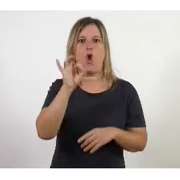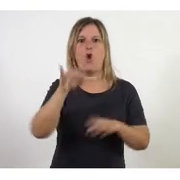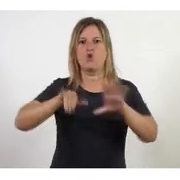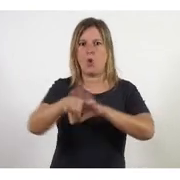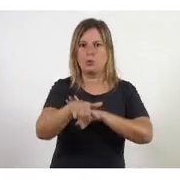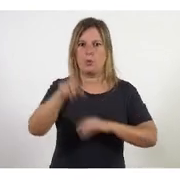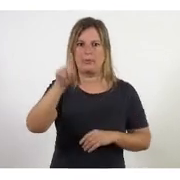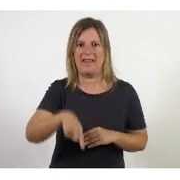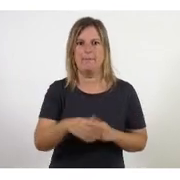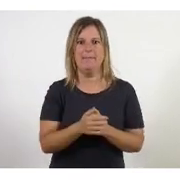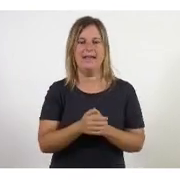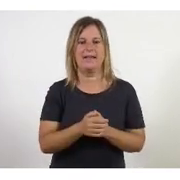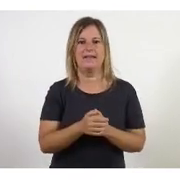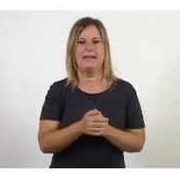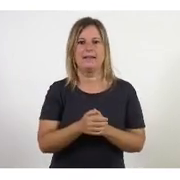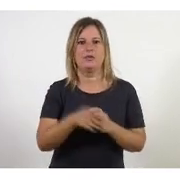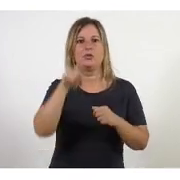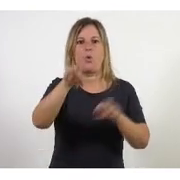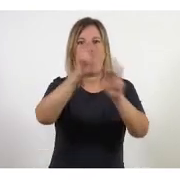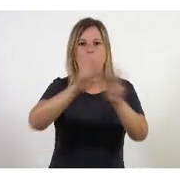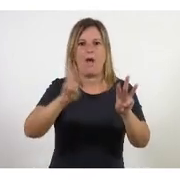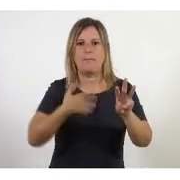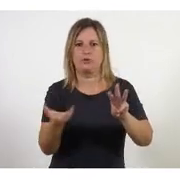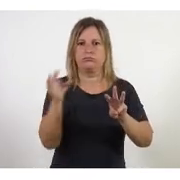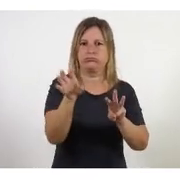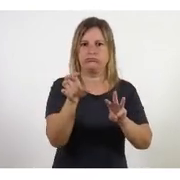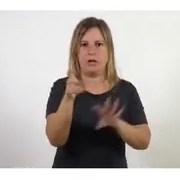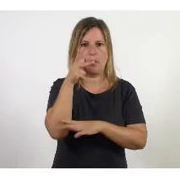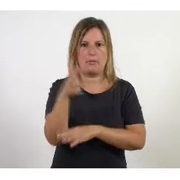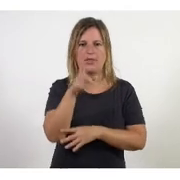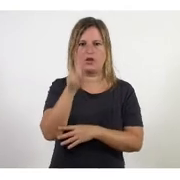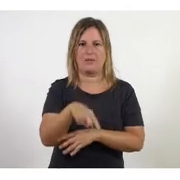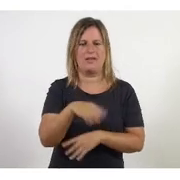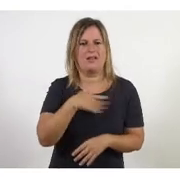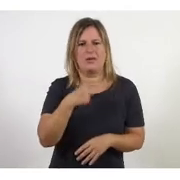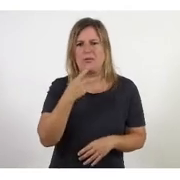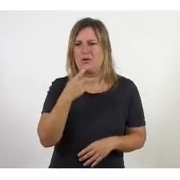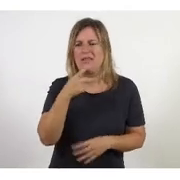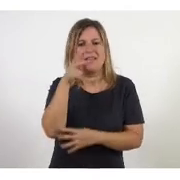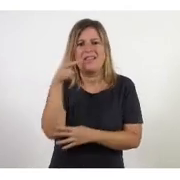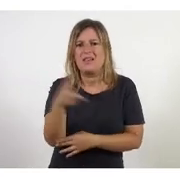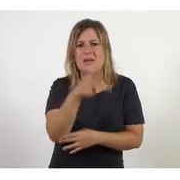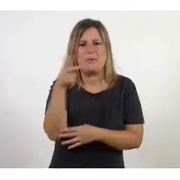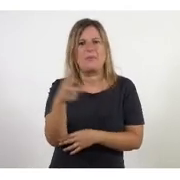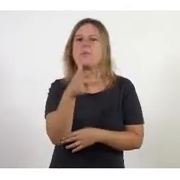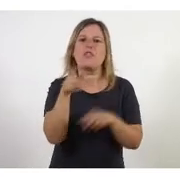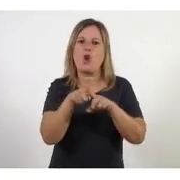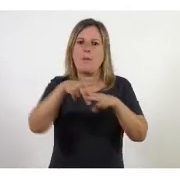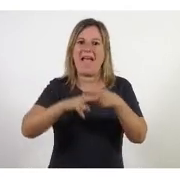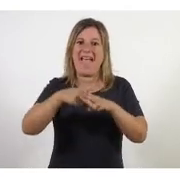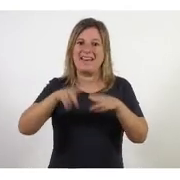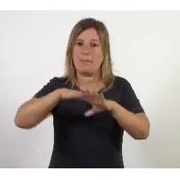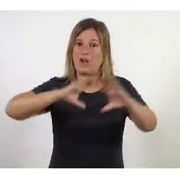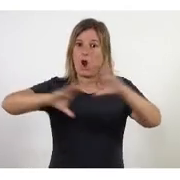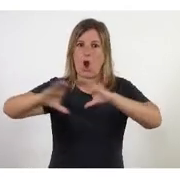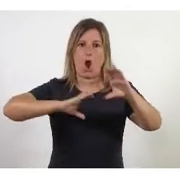també podeu tenir un canal de YouTube, al vostre web podeu enganxar aquests vídeos. És a dir, la potència del vídeo com a eina comunicativa ara,